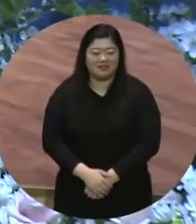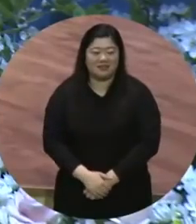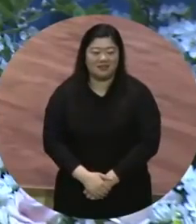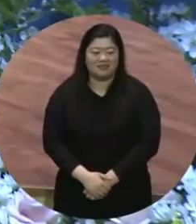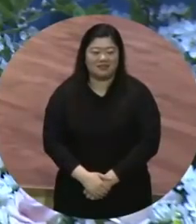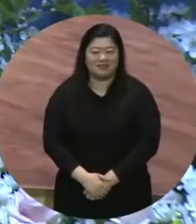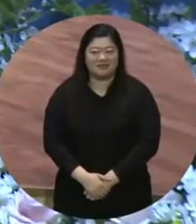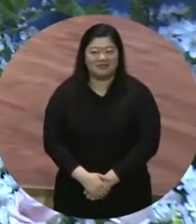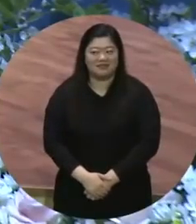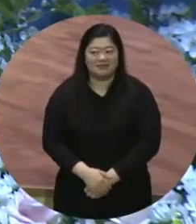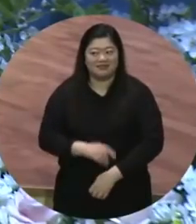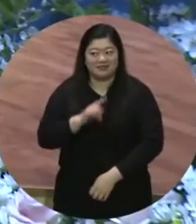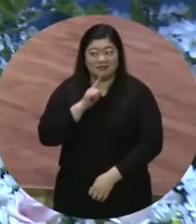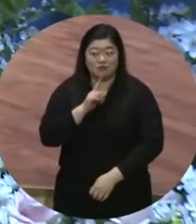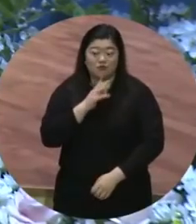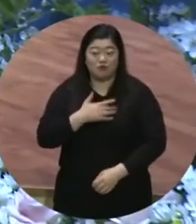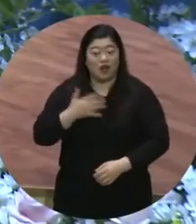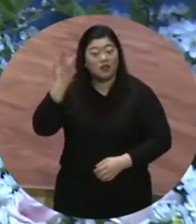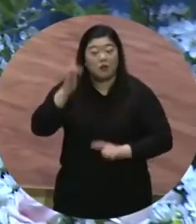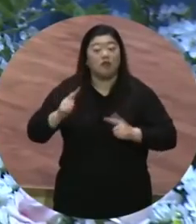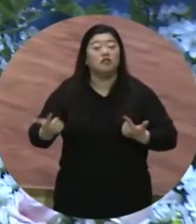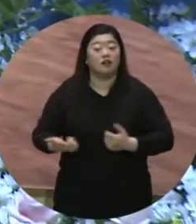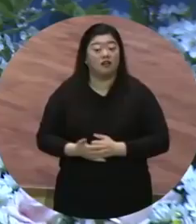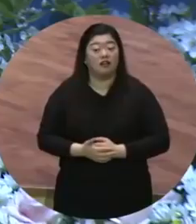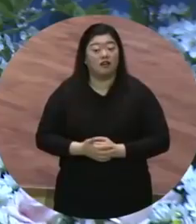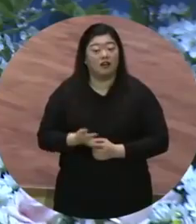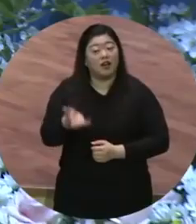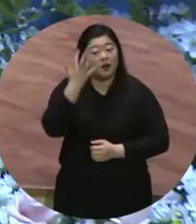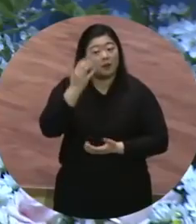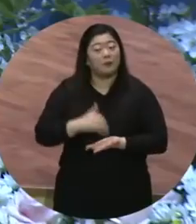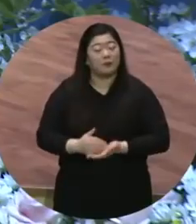체질이 그렇습니다만. 염려, 걱정, 근심.